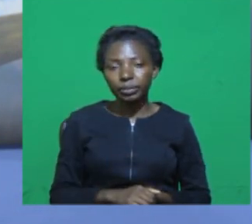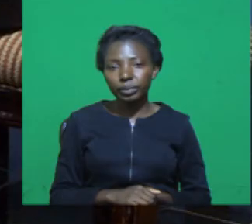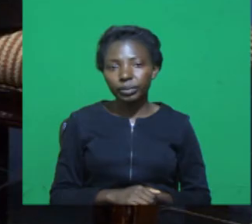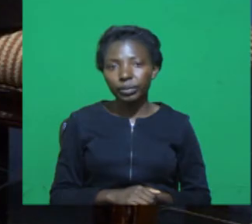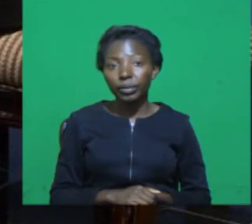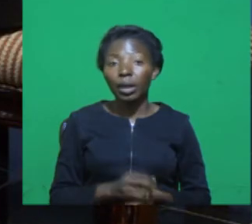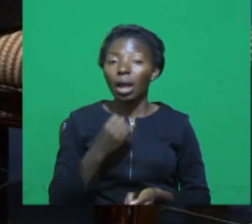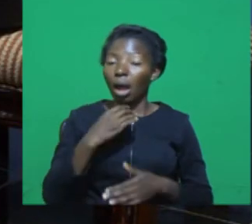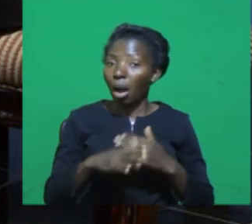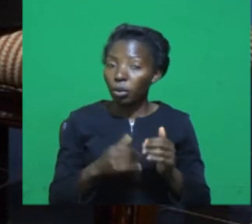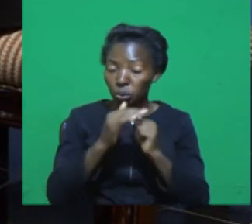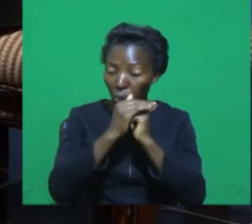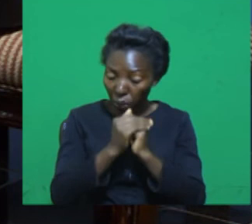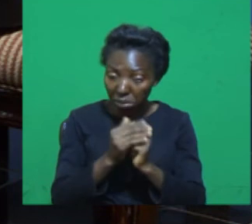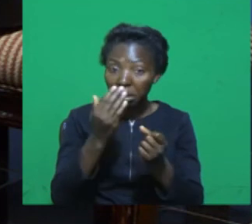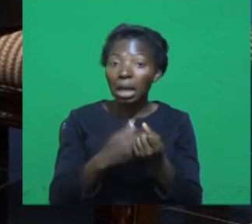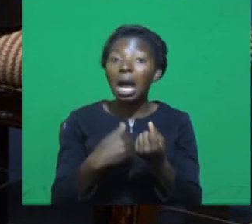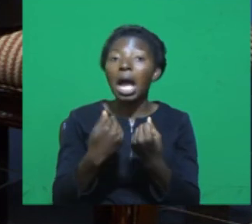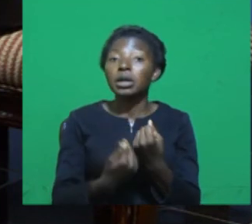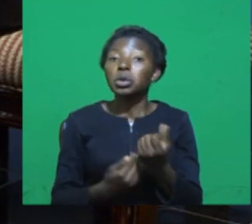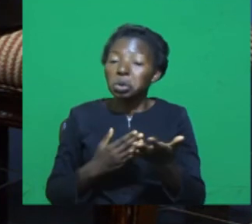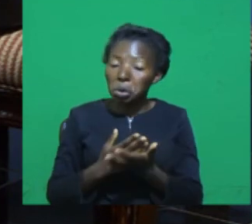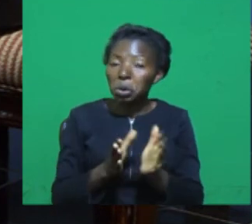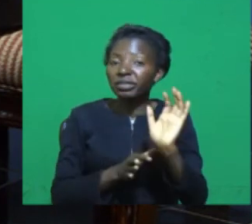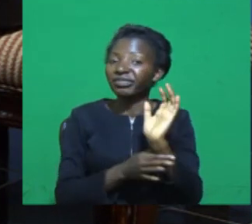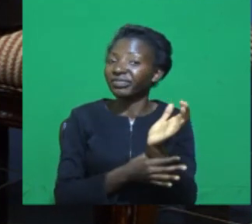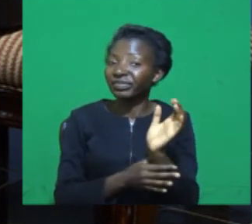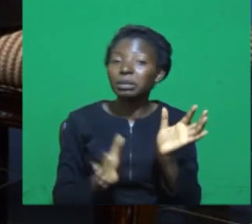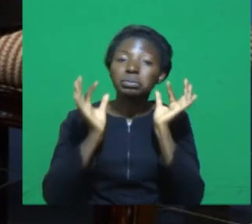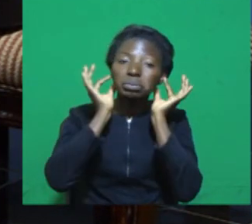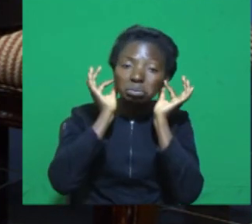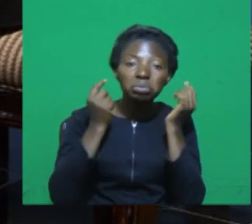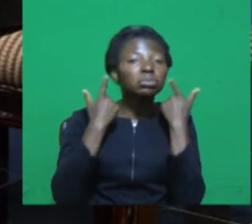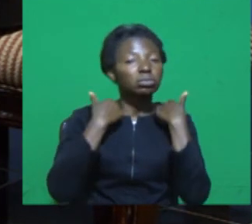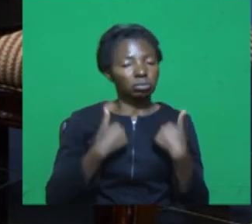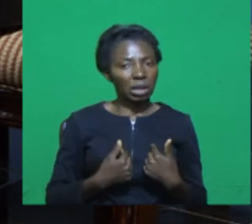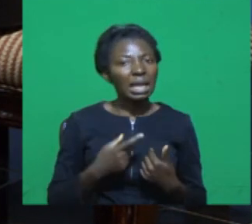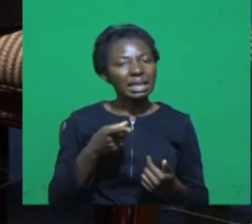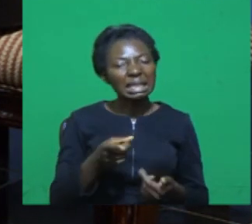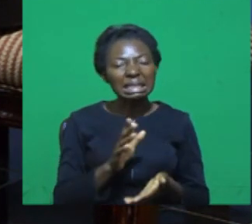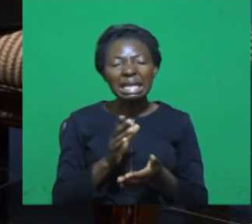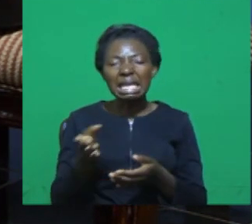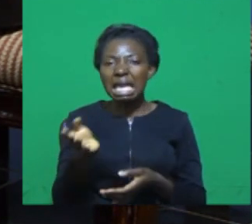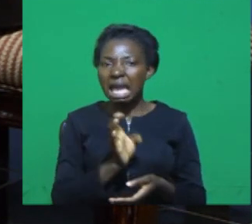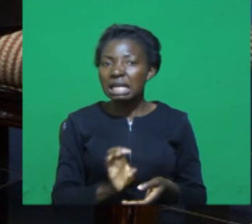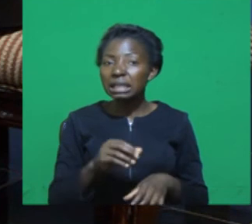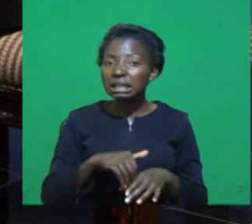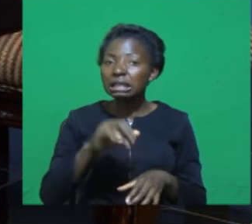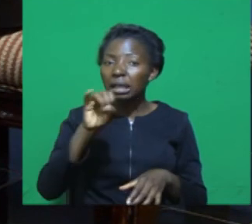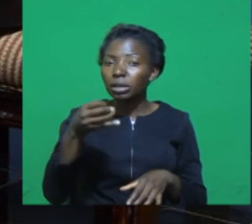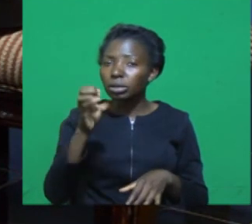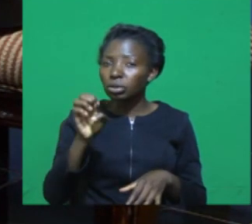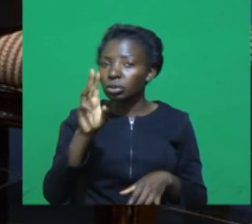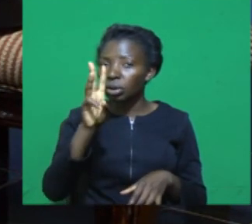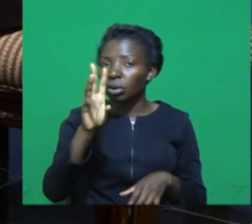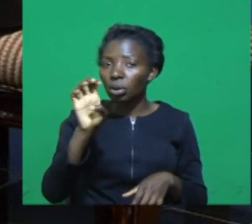ndepekuti nyaya yekunamata zvimwe zvimwari kuburikidza nezvishongo zvinoiswa mumaoko inogumira kujewelry. Munoziva